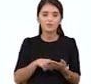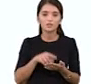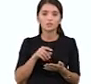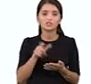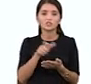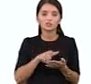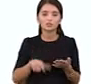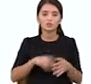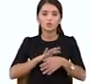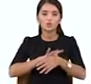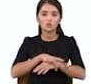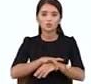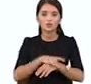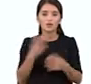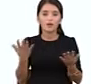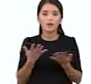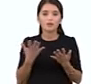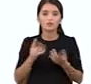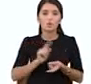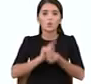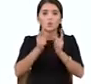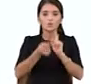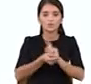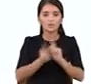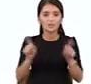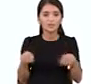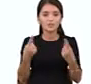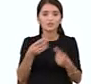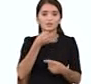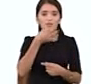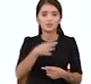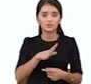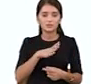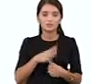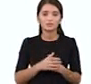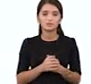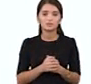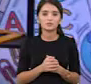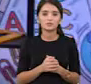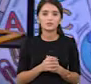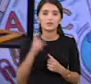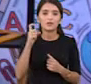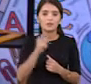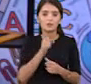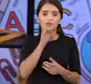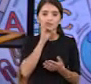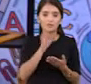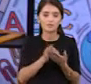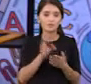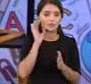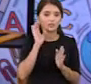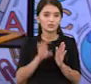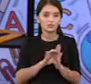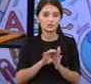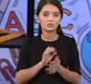Savollar: she'rda Toshkentdagi qanday o'zgarishlar haqida aytilgan? Ha, javoblarni